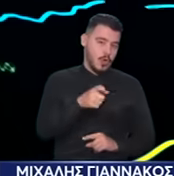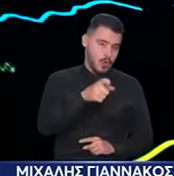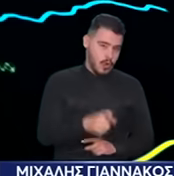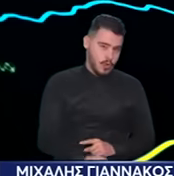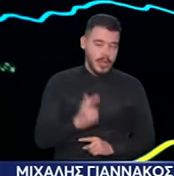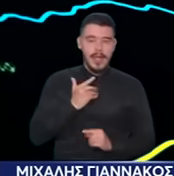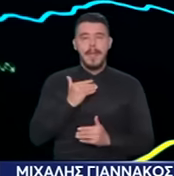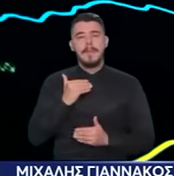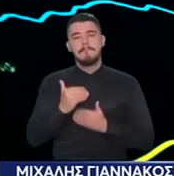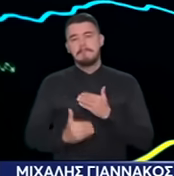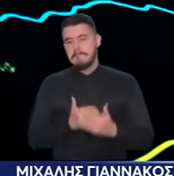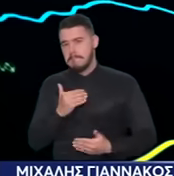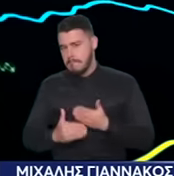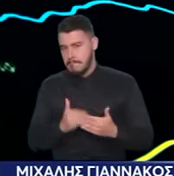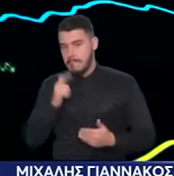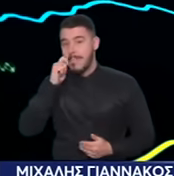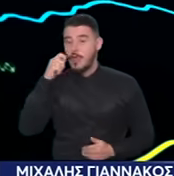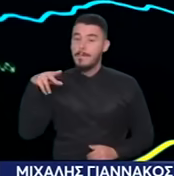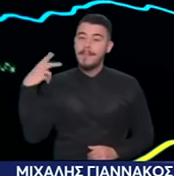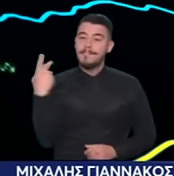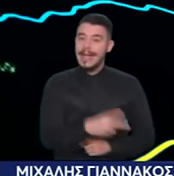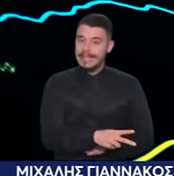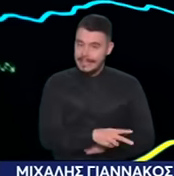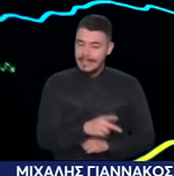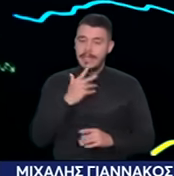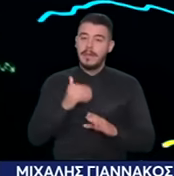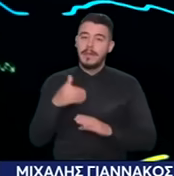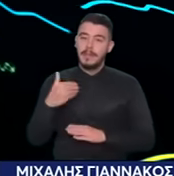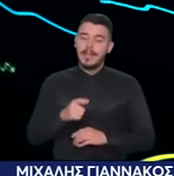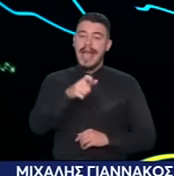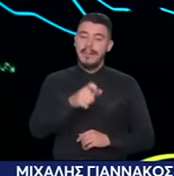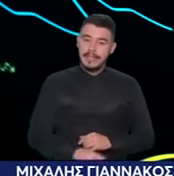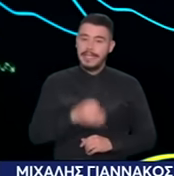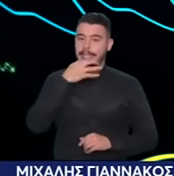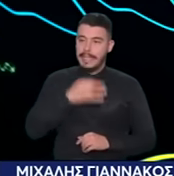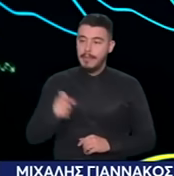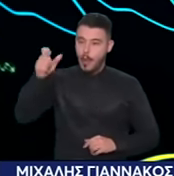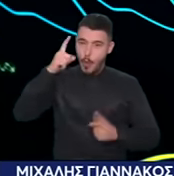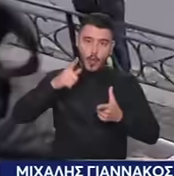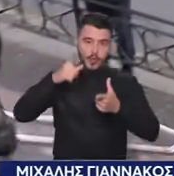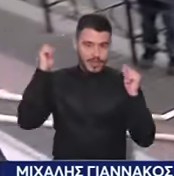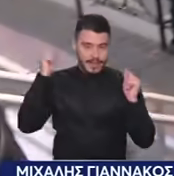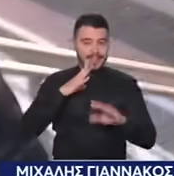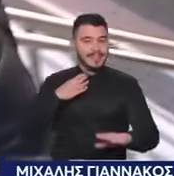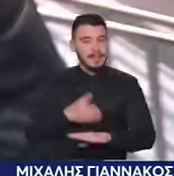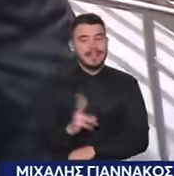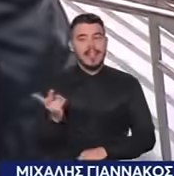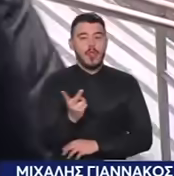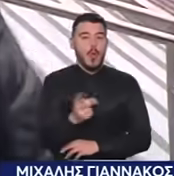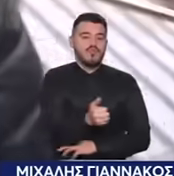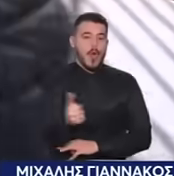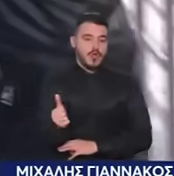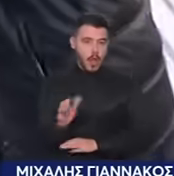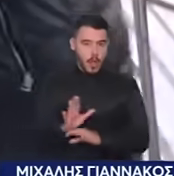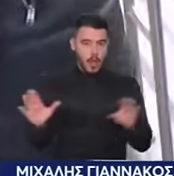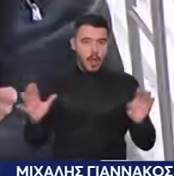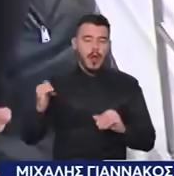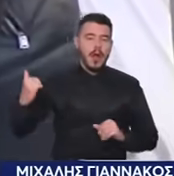γυναίκα μαζί με τον πατέρα της και κατήγγελαν σεξουαλική παρενόχληση και